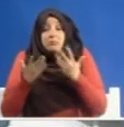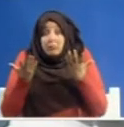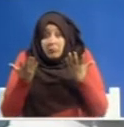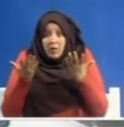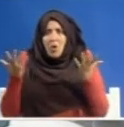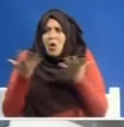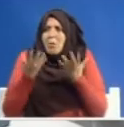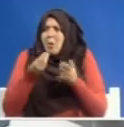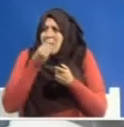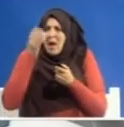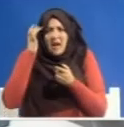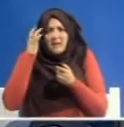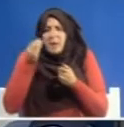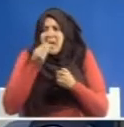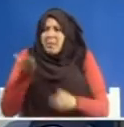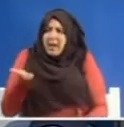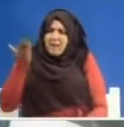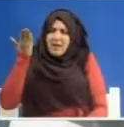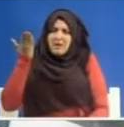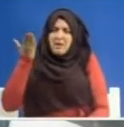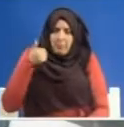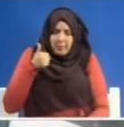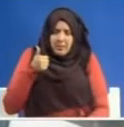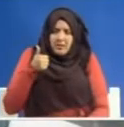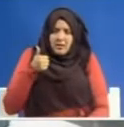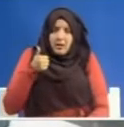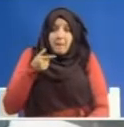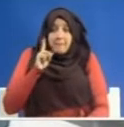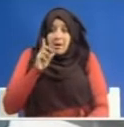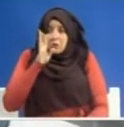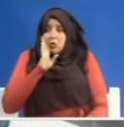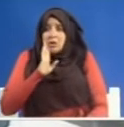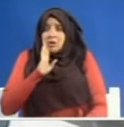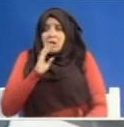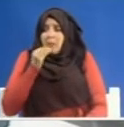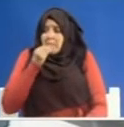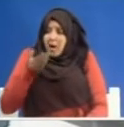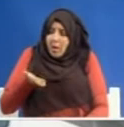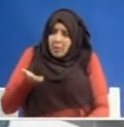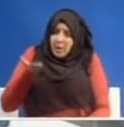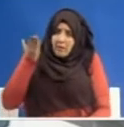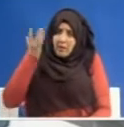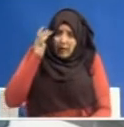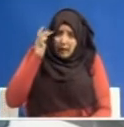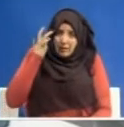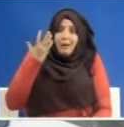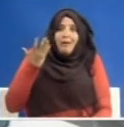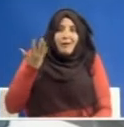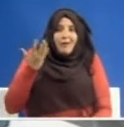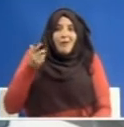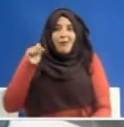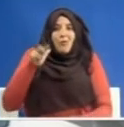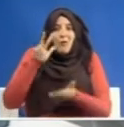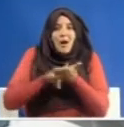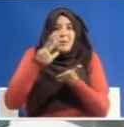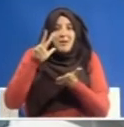طيب وخالق حاجة مليحة، ولكن لازم هذه الطيبة وهذه الأخلاق لابد